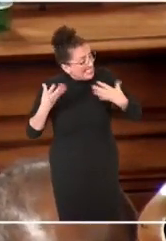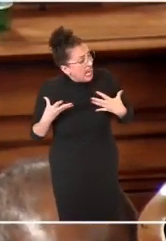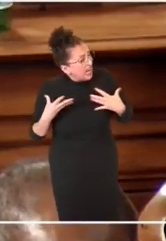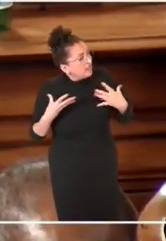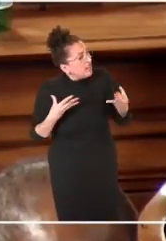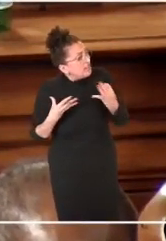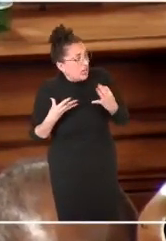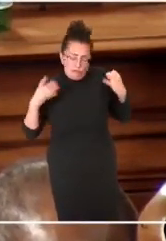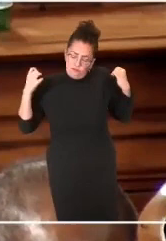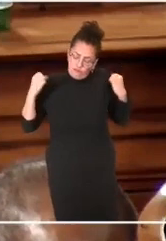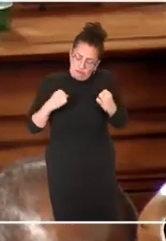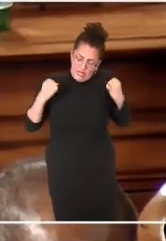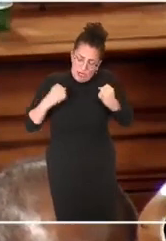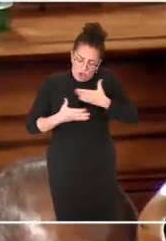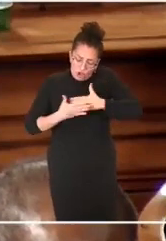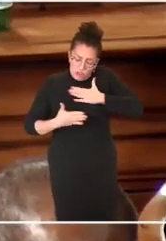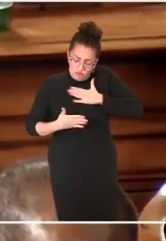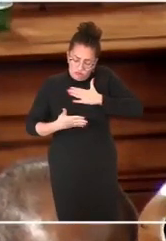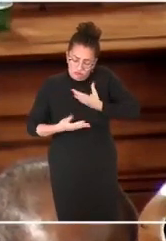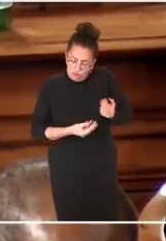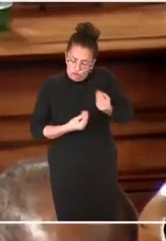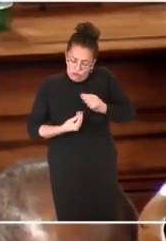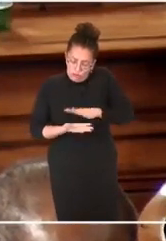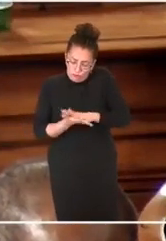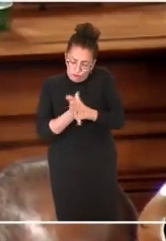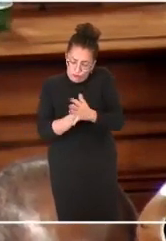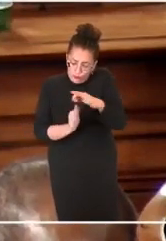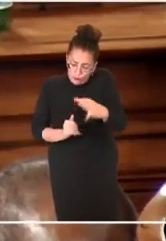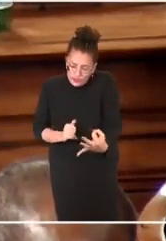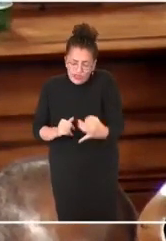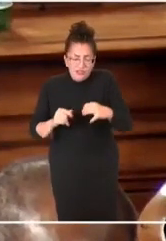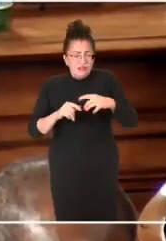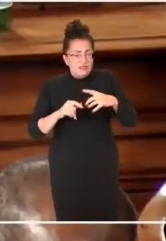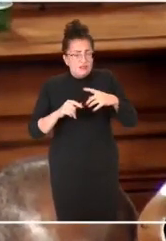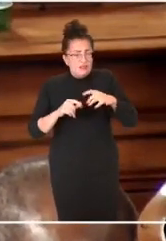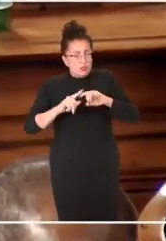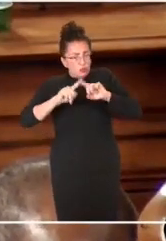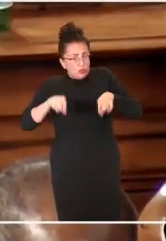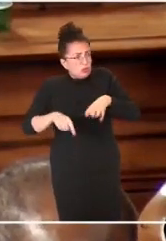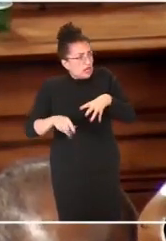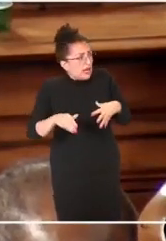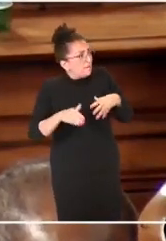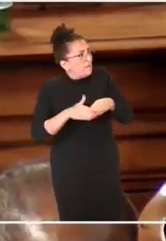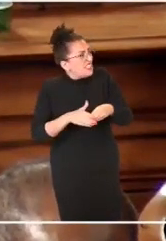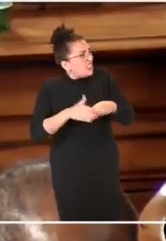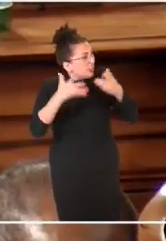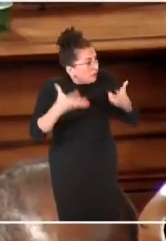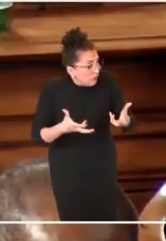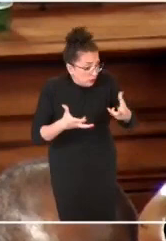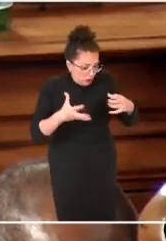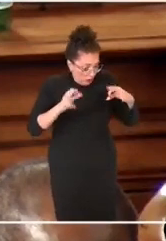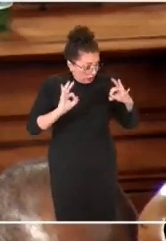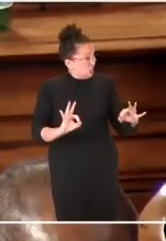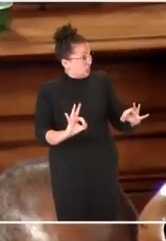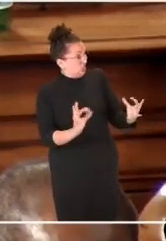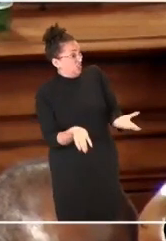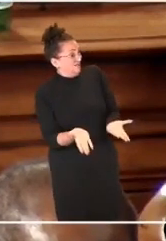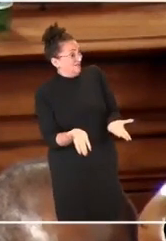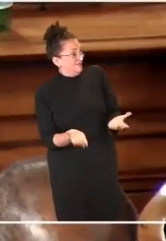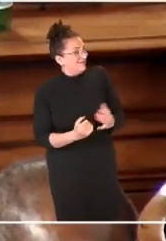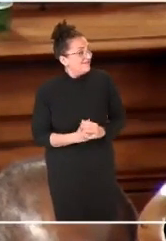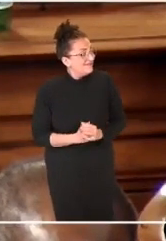avons évolué. Vous avez même plaidé pour le budget participatif. Ça va vous faire plaisir que je vous dise ça, je le sens. Et aujourd'hui, le